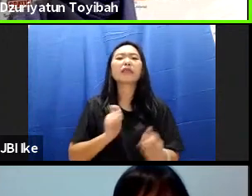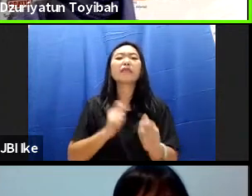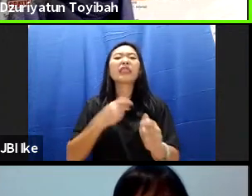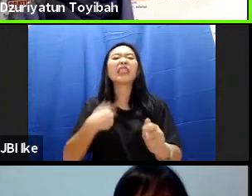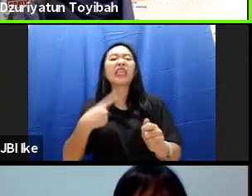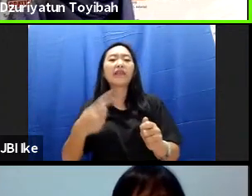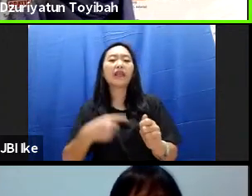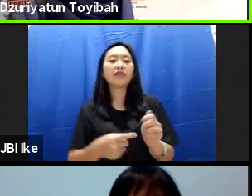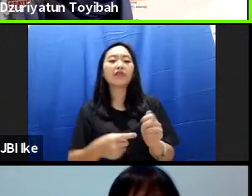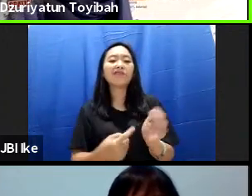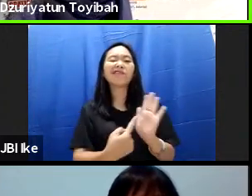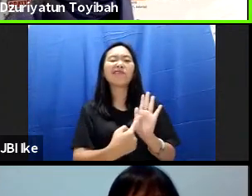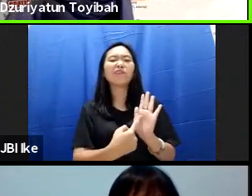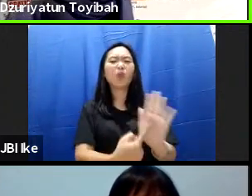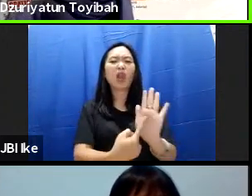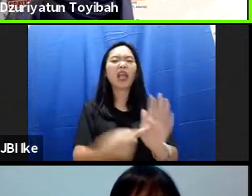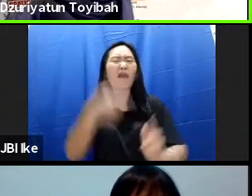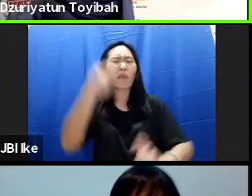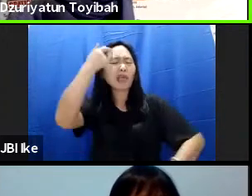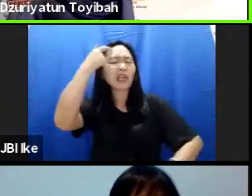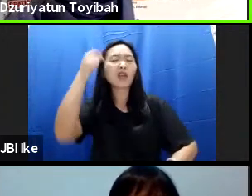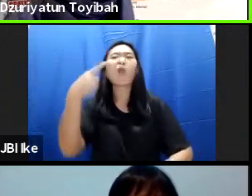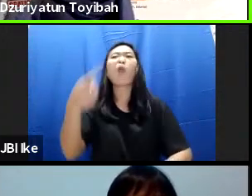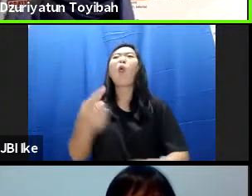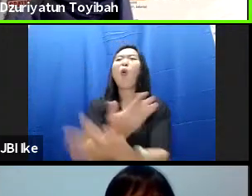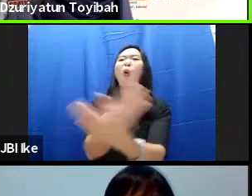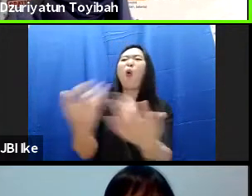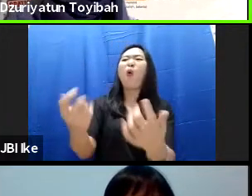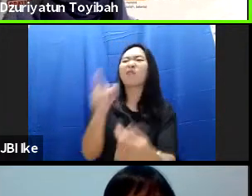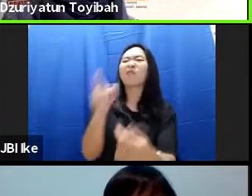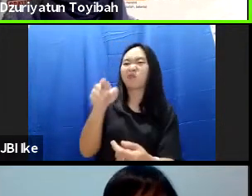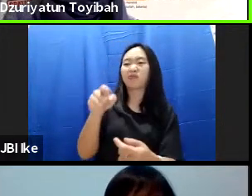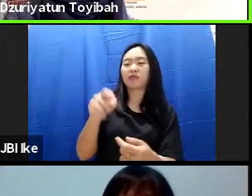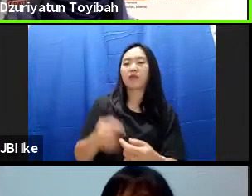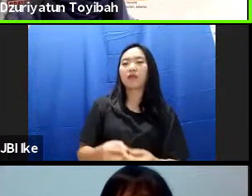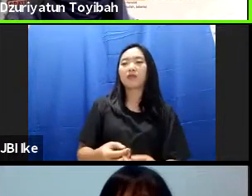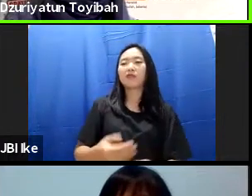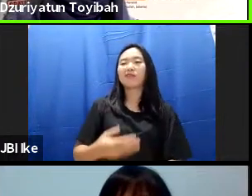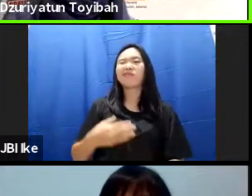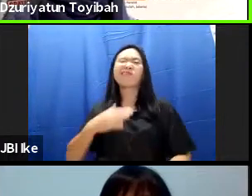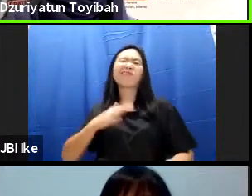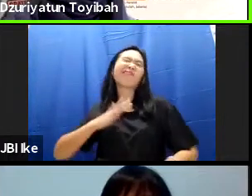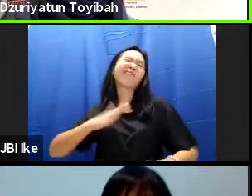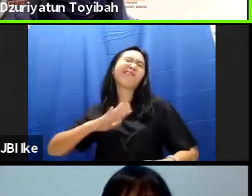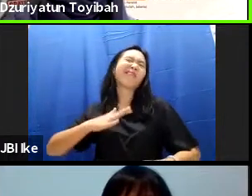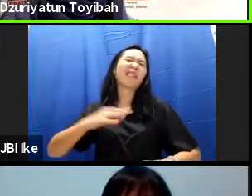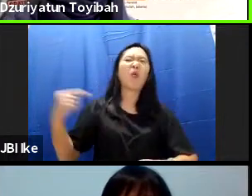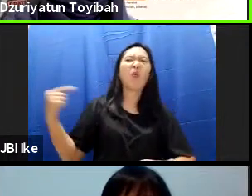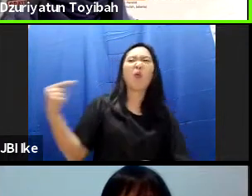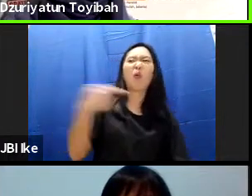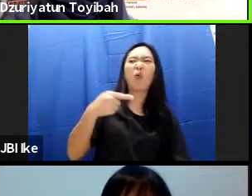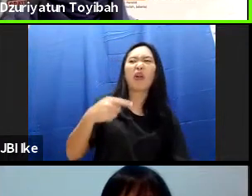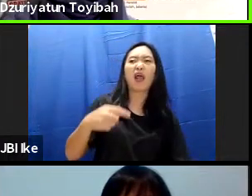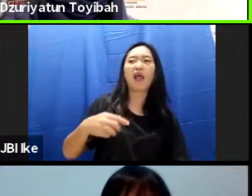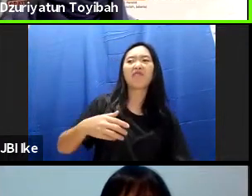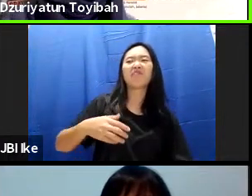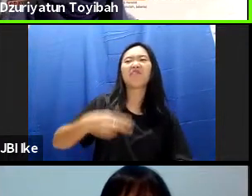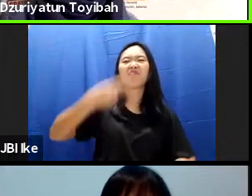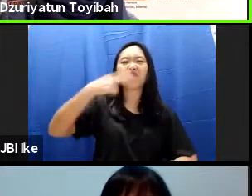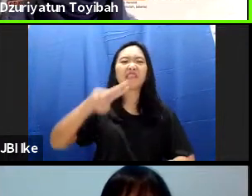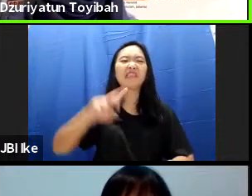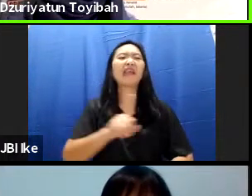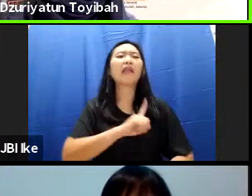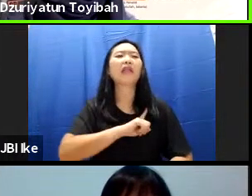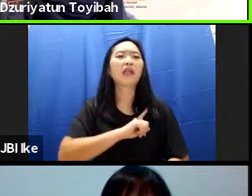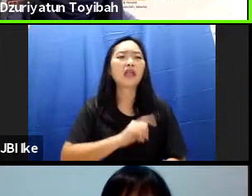mungkin ya, menurut saya sih, tapi setidaknya itu yang saya alami. Tapi mungkin nggak di apa karena kalau saya ada di situ jadi